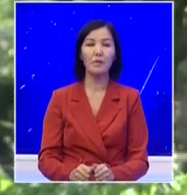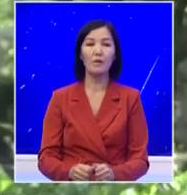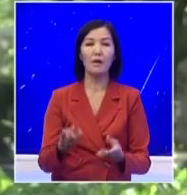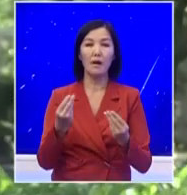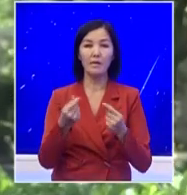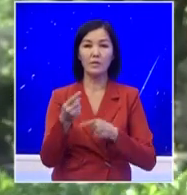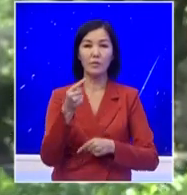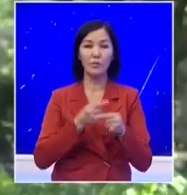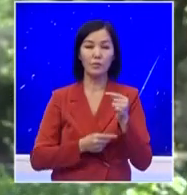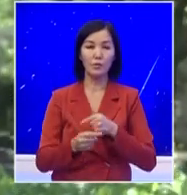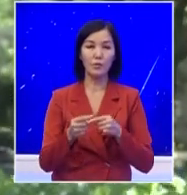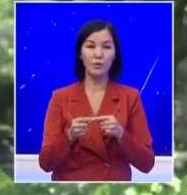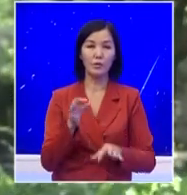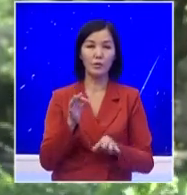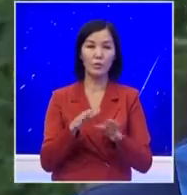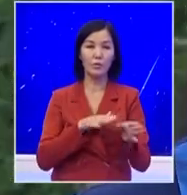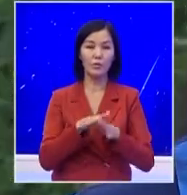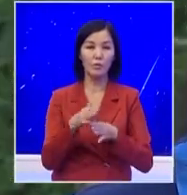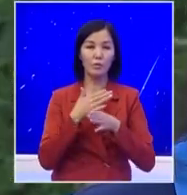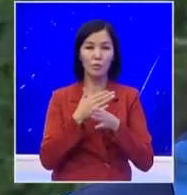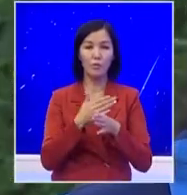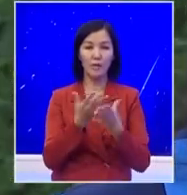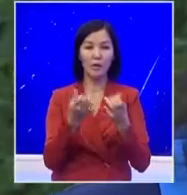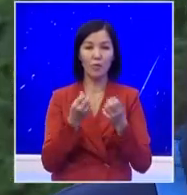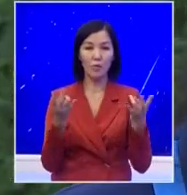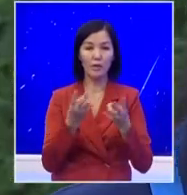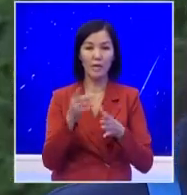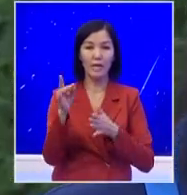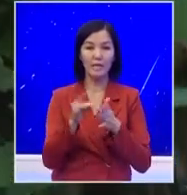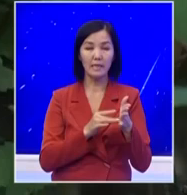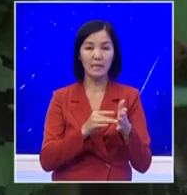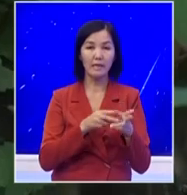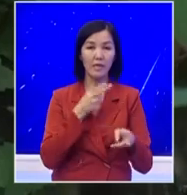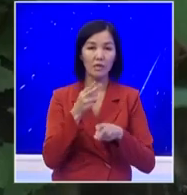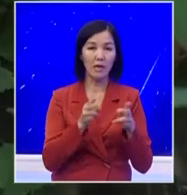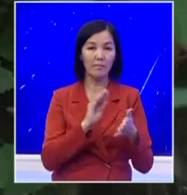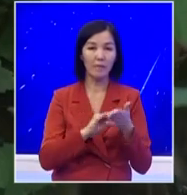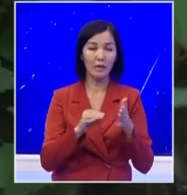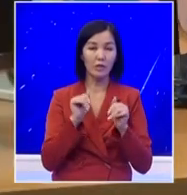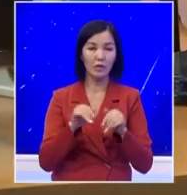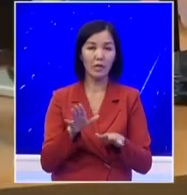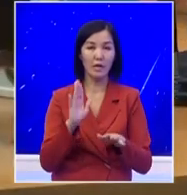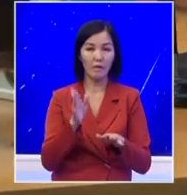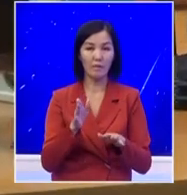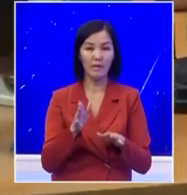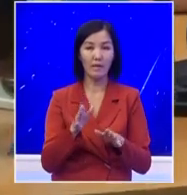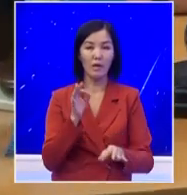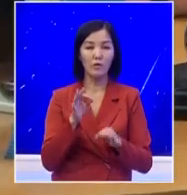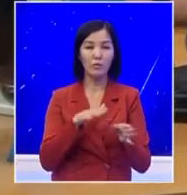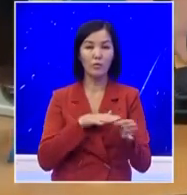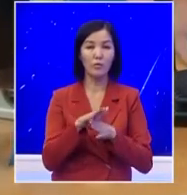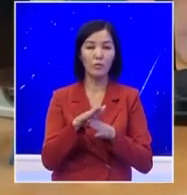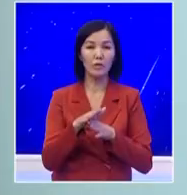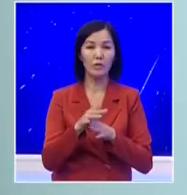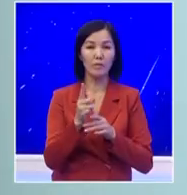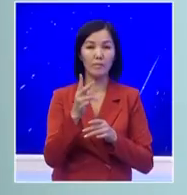үшін алдымен жергілікті жеке сот орындаушы көмегіне жүгіну қажет. Ал олар тез арада арыз бойынша шара қабылдайды. Мәселен, жеке сот орындаушы Асхат Балтабаевқа